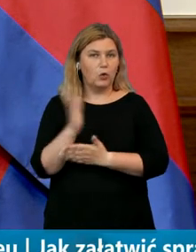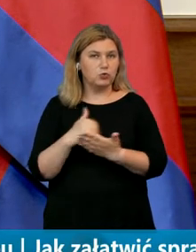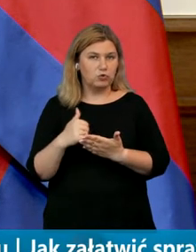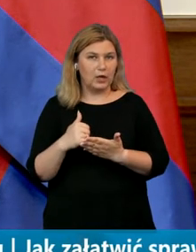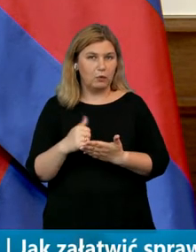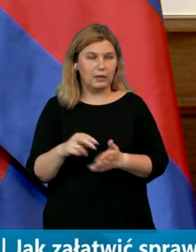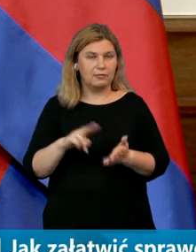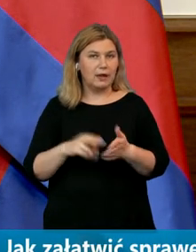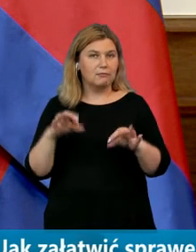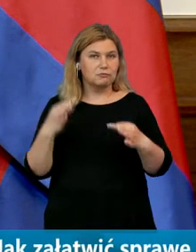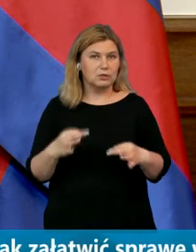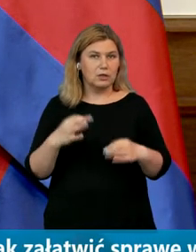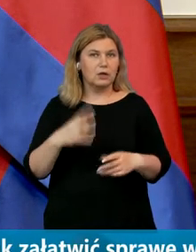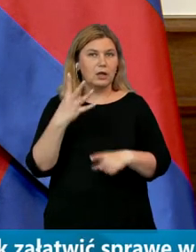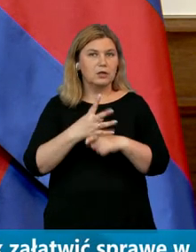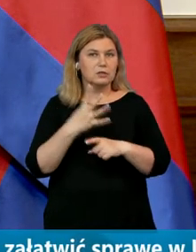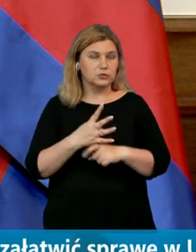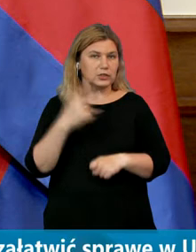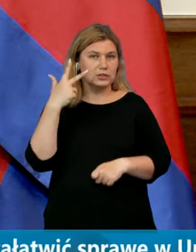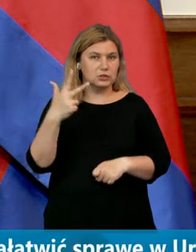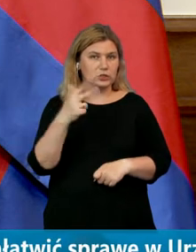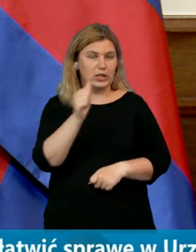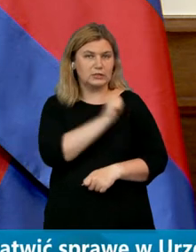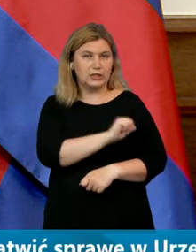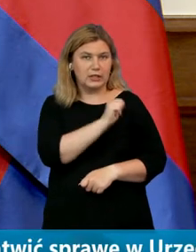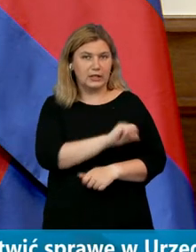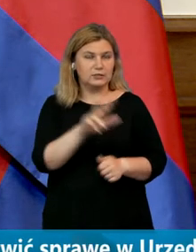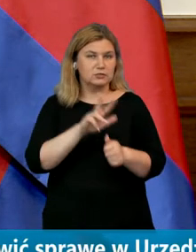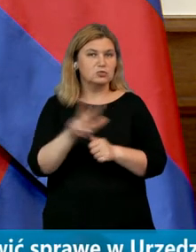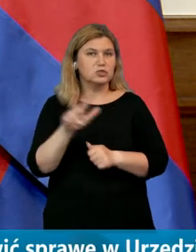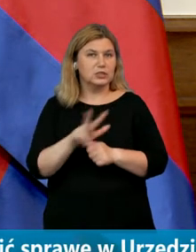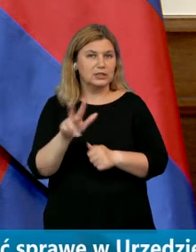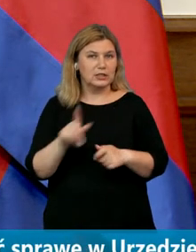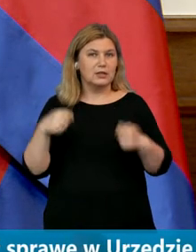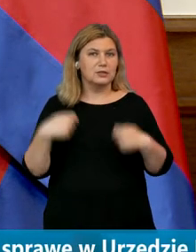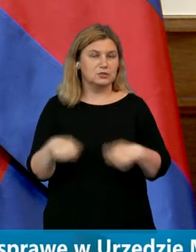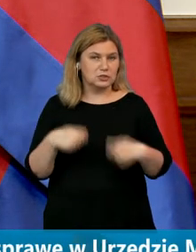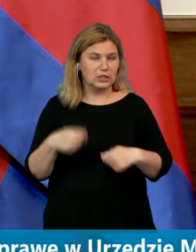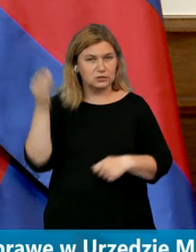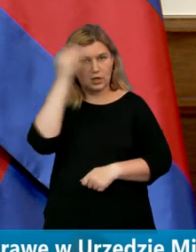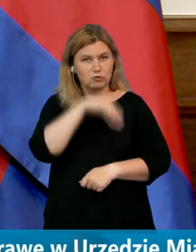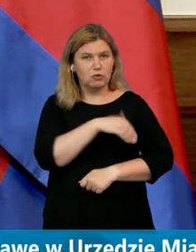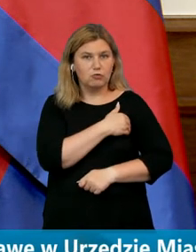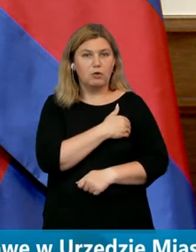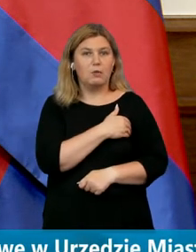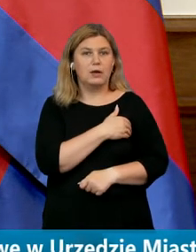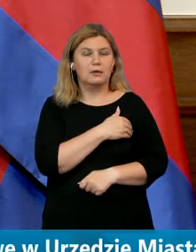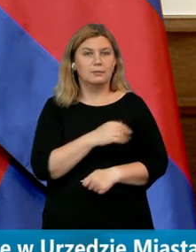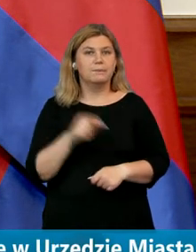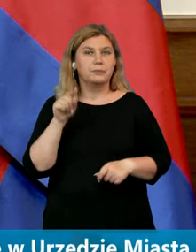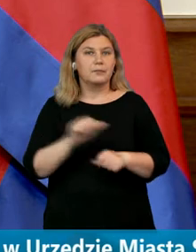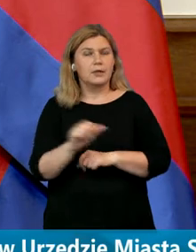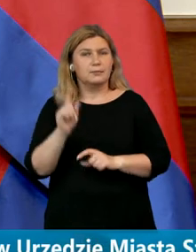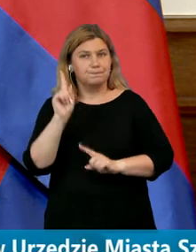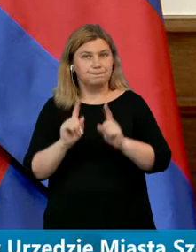dziś dotyczy to 43 klas w 13 szczecińskich szkołach. Czasem są to pojedyncze